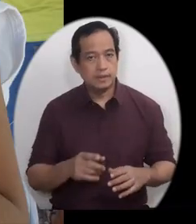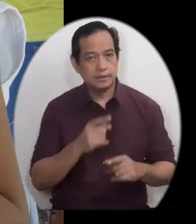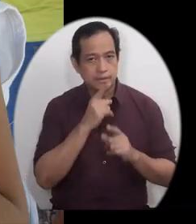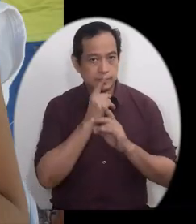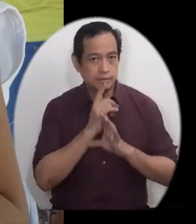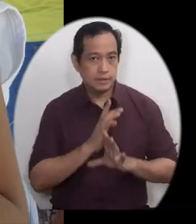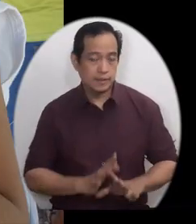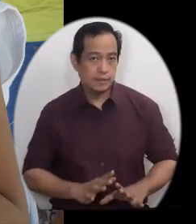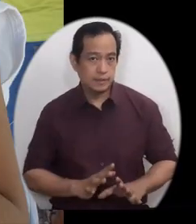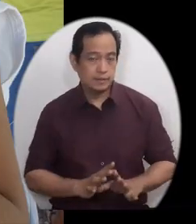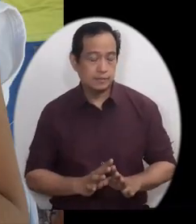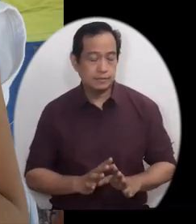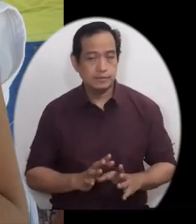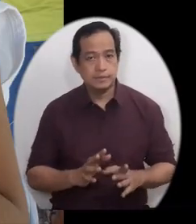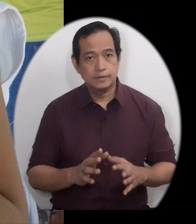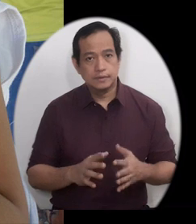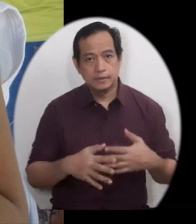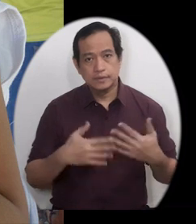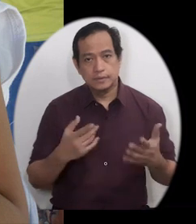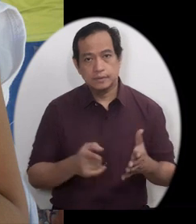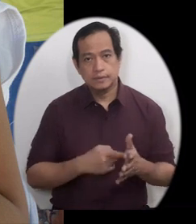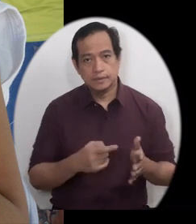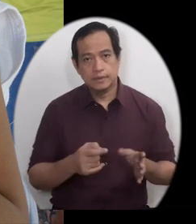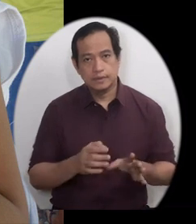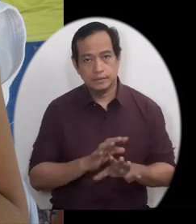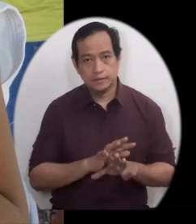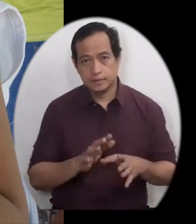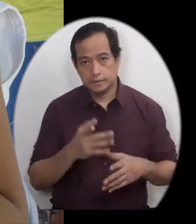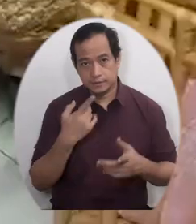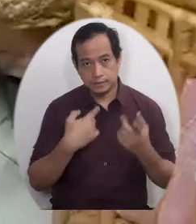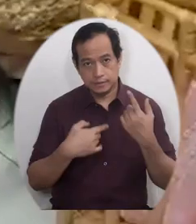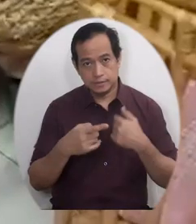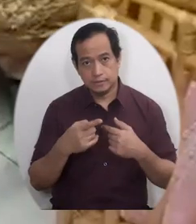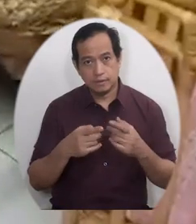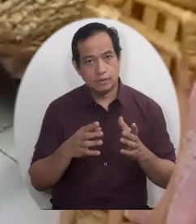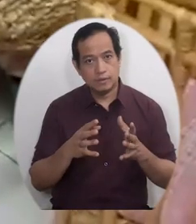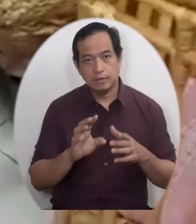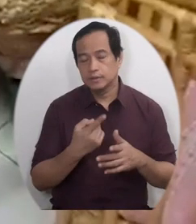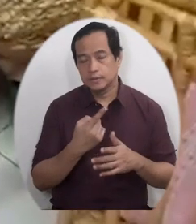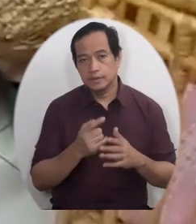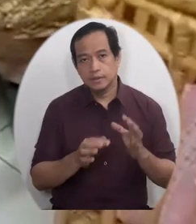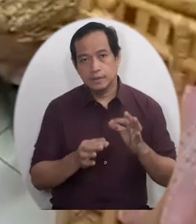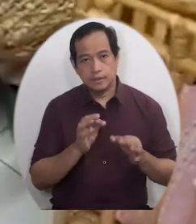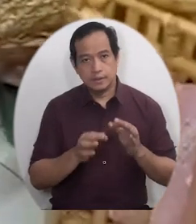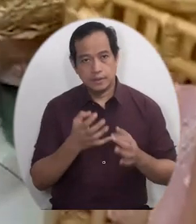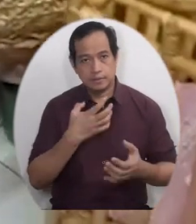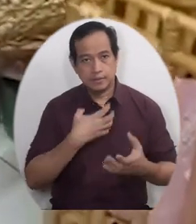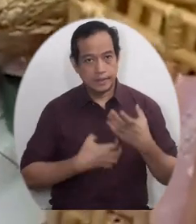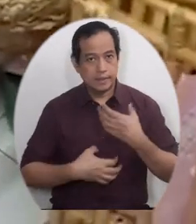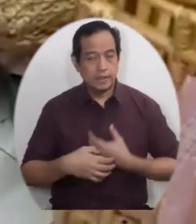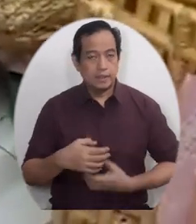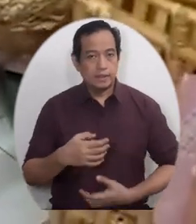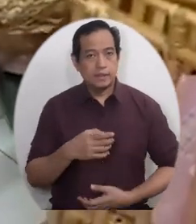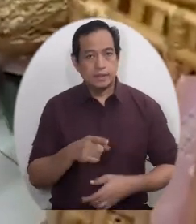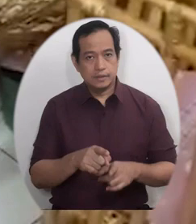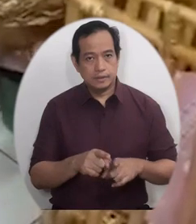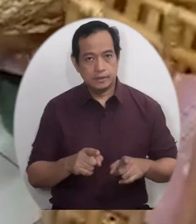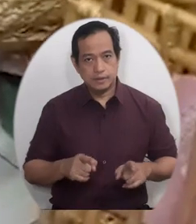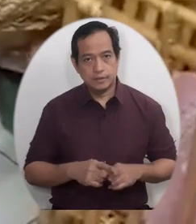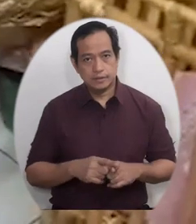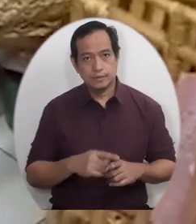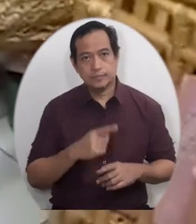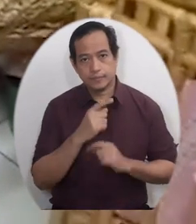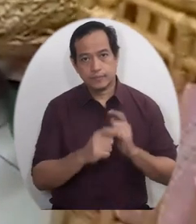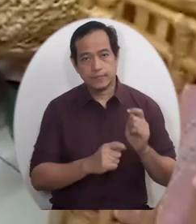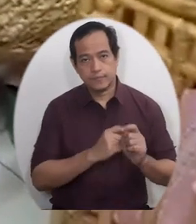tumatawa. Minsan din ay umiyak din siya kapag nagugutom na. At siya po yung tipo ng